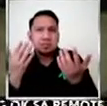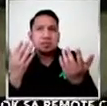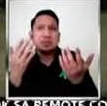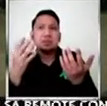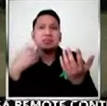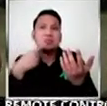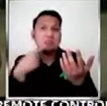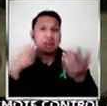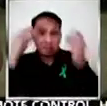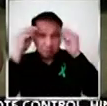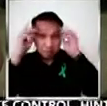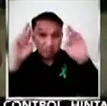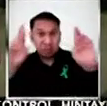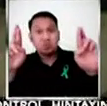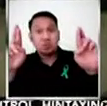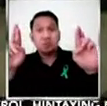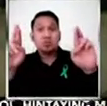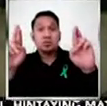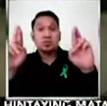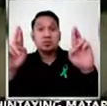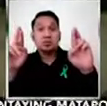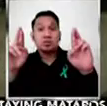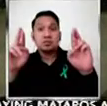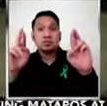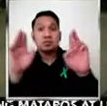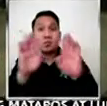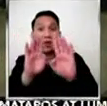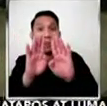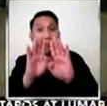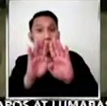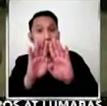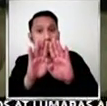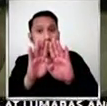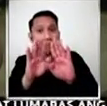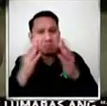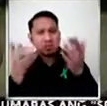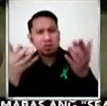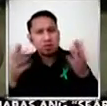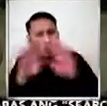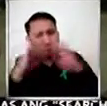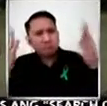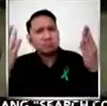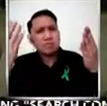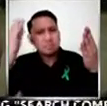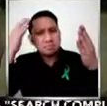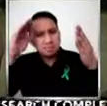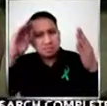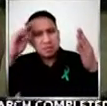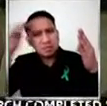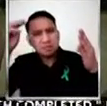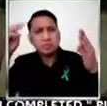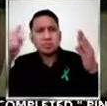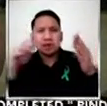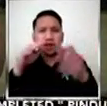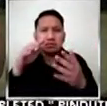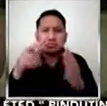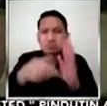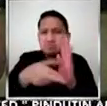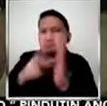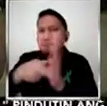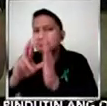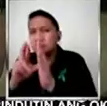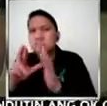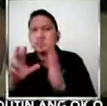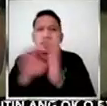Alcalde Jessica na bukas sila, no, o pinag-aaralan nila ang pagsasara ng iba pang parte ng Manila gaya ng Santa